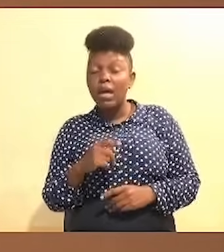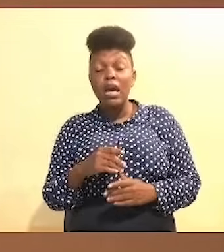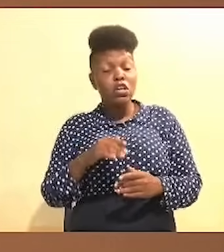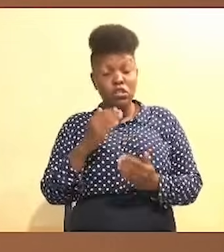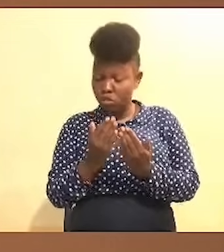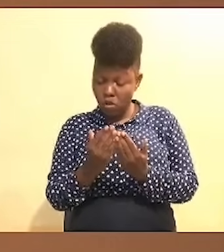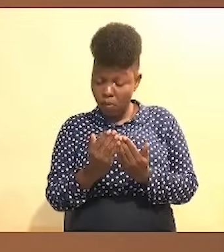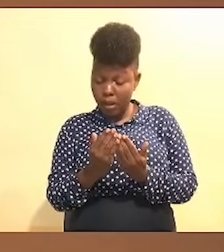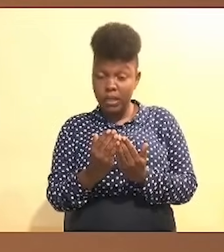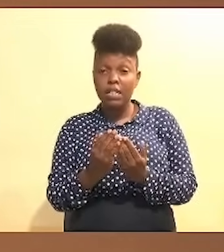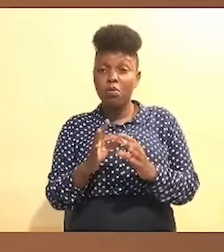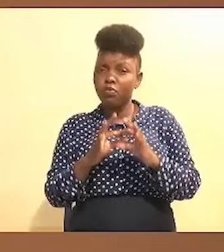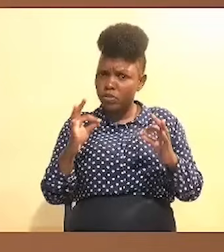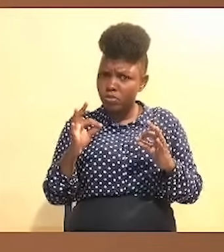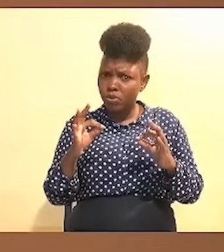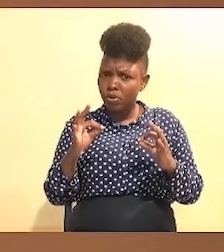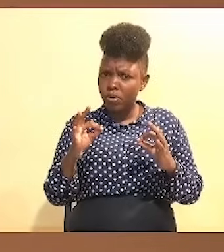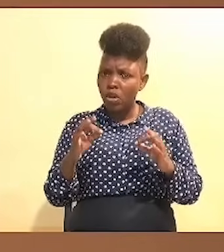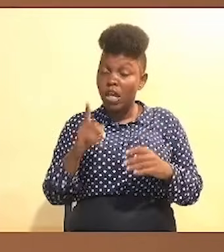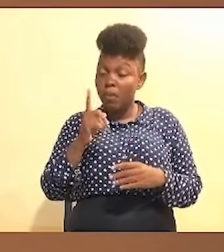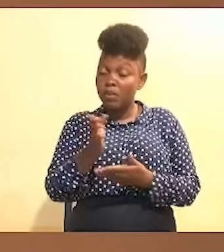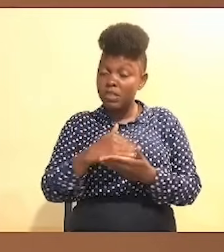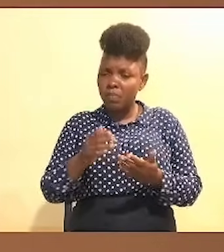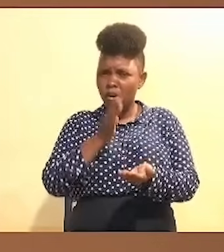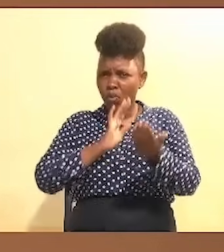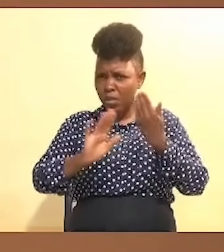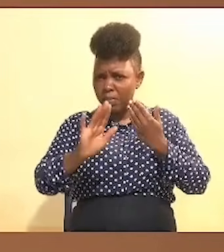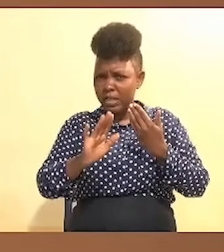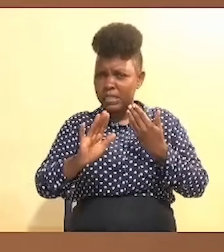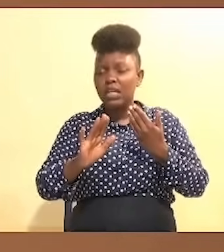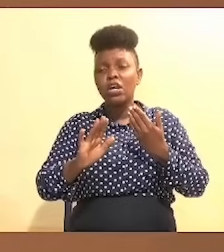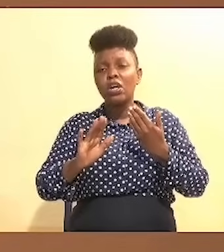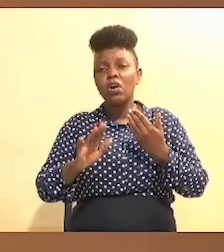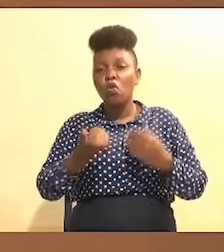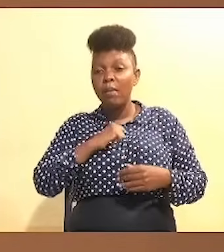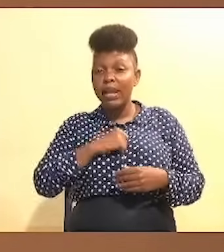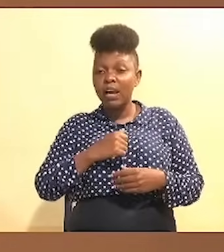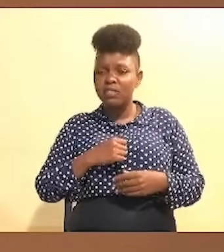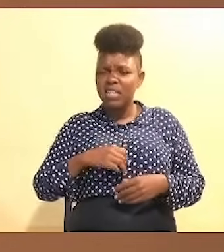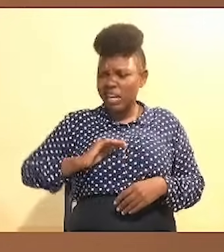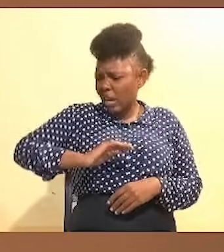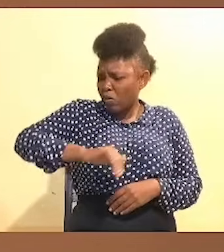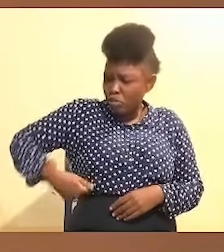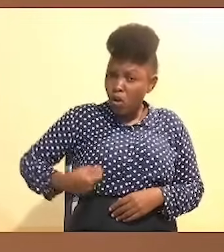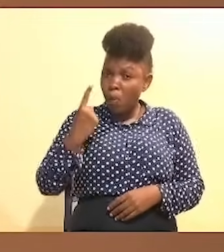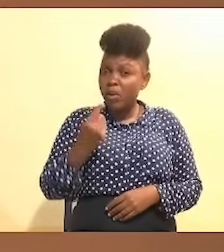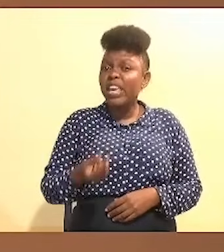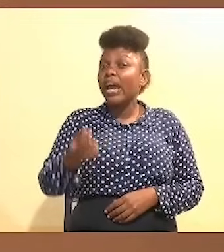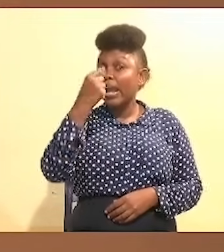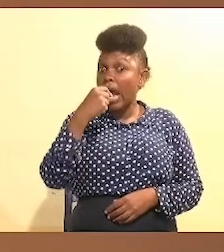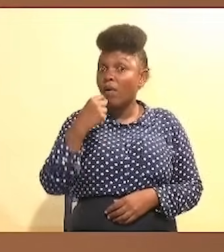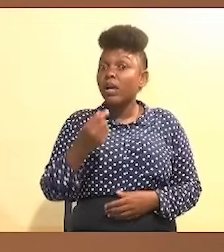Kuna sehemu moja tu ya kudhibiti ubinafsi na uchoyo katika maisha. Moja ya dawa ambayo itakusaidia sana kuondoa ubinafsi